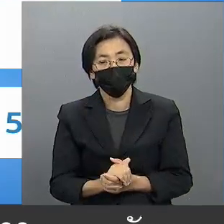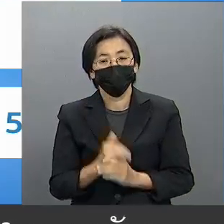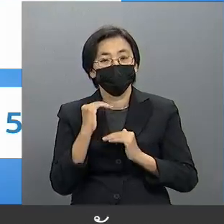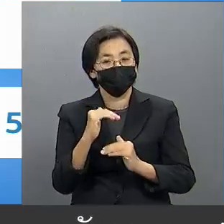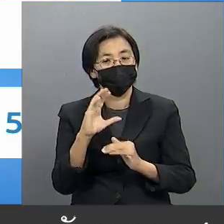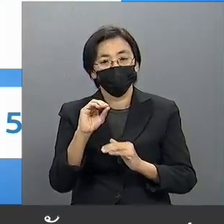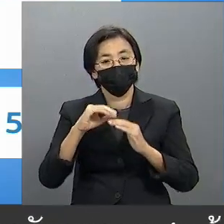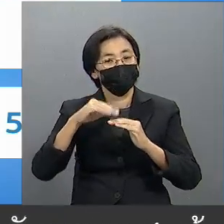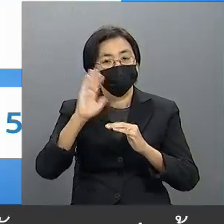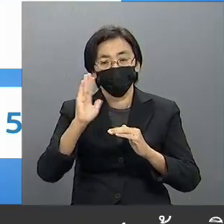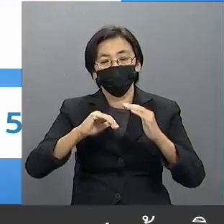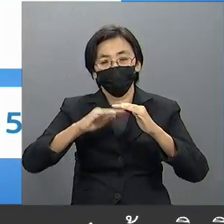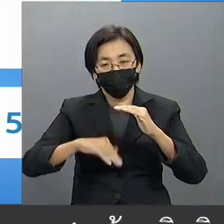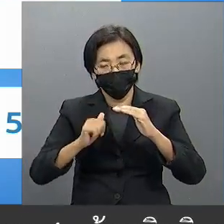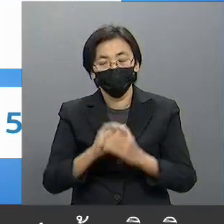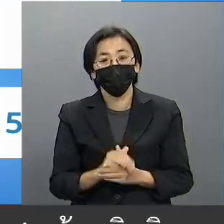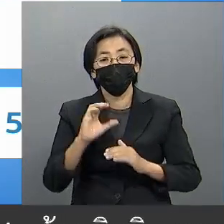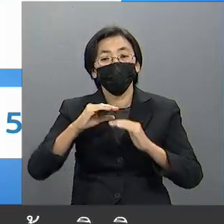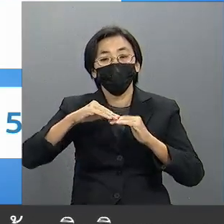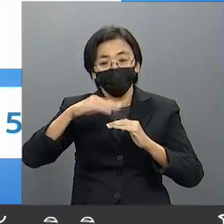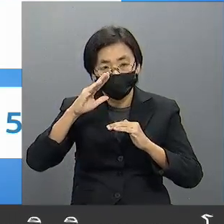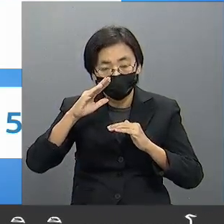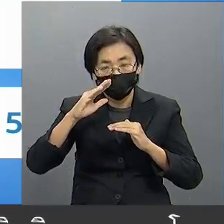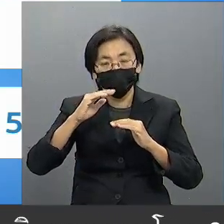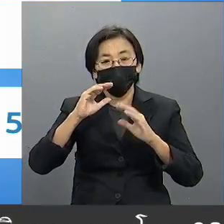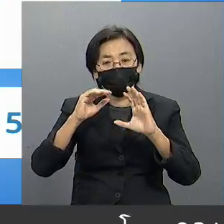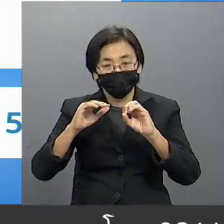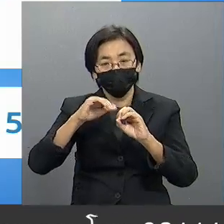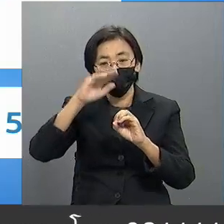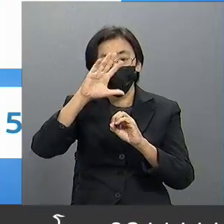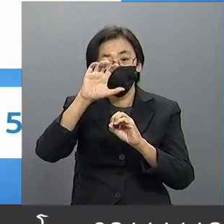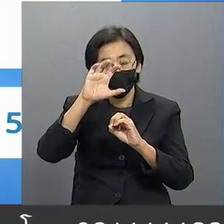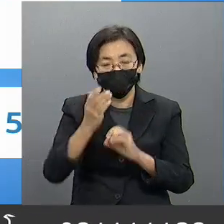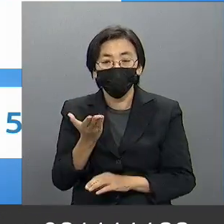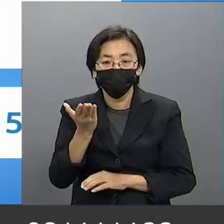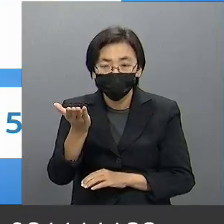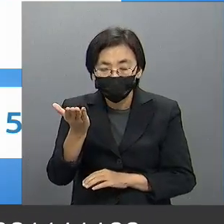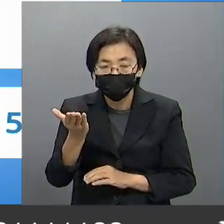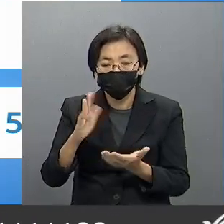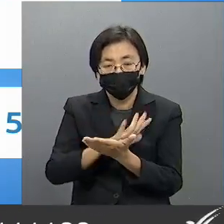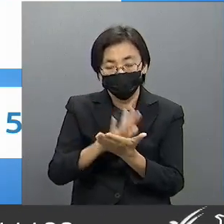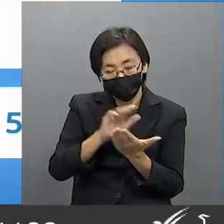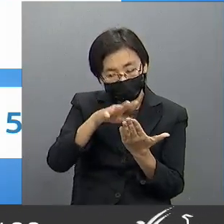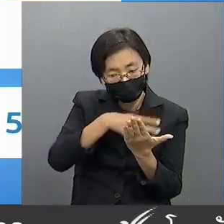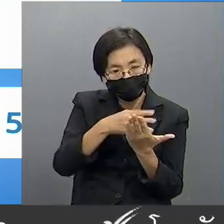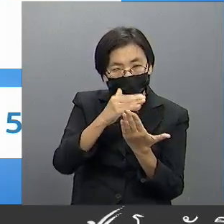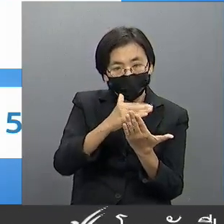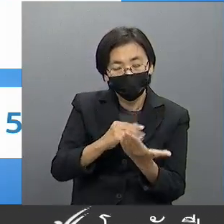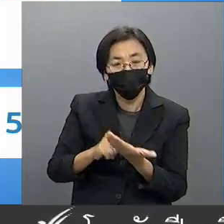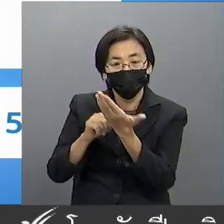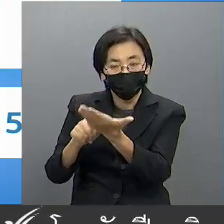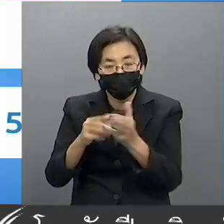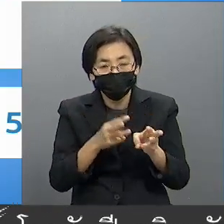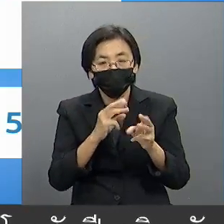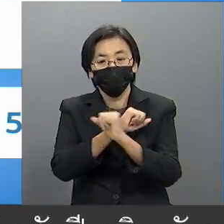กรณีเกิน 50คนแต่ไม่เกิน 500คนให้ขออนุญาตโดยยื่นแผนการจัดงานและมาตรการควบคุมโรคต่อ